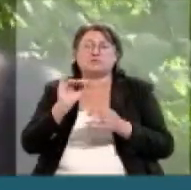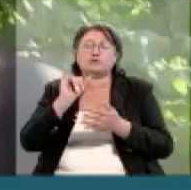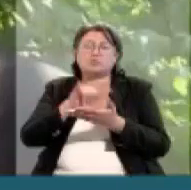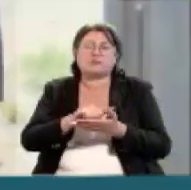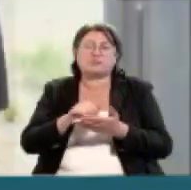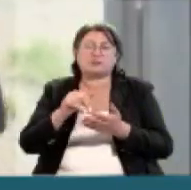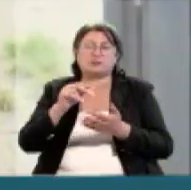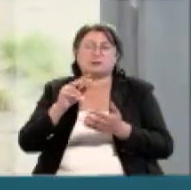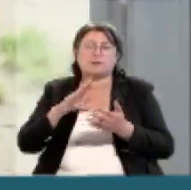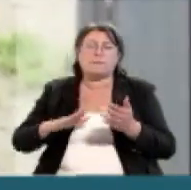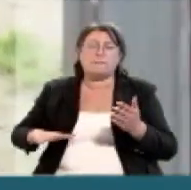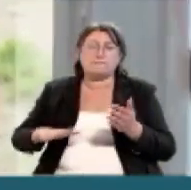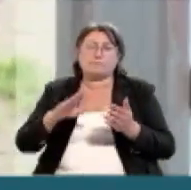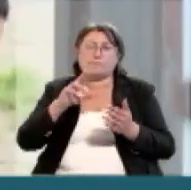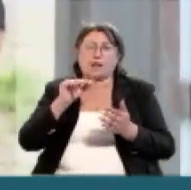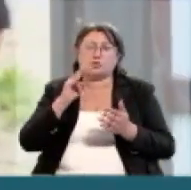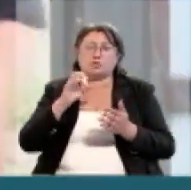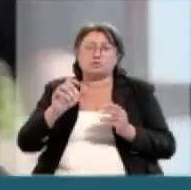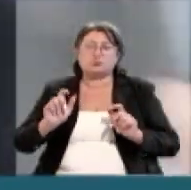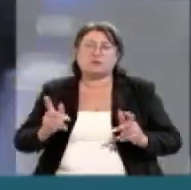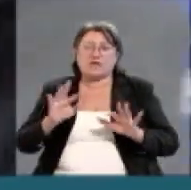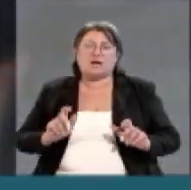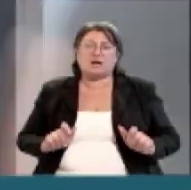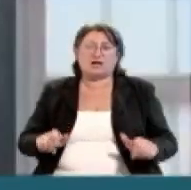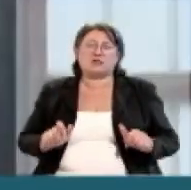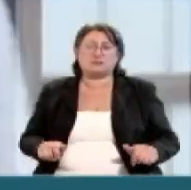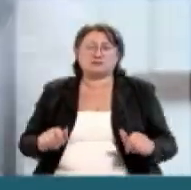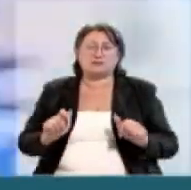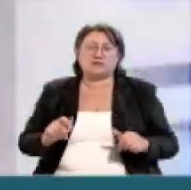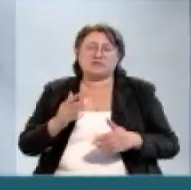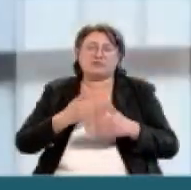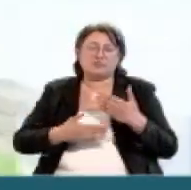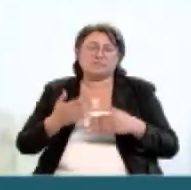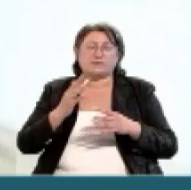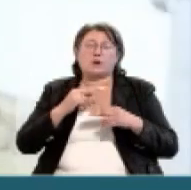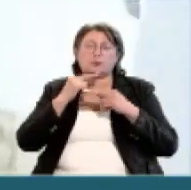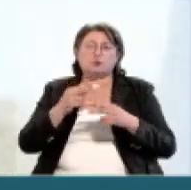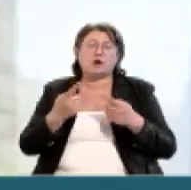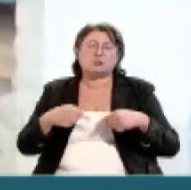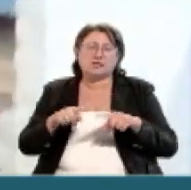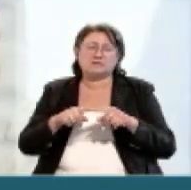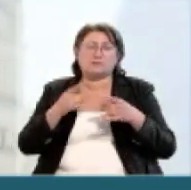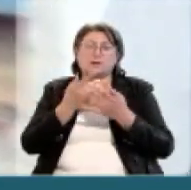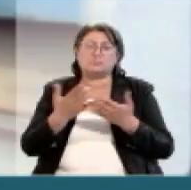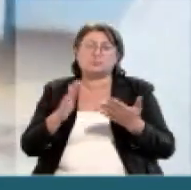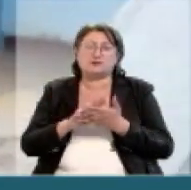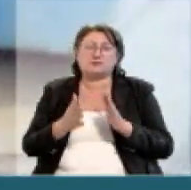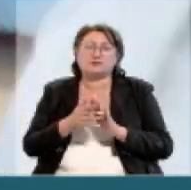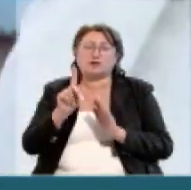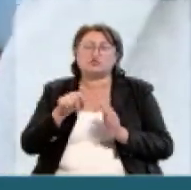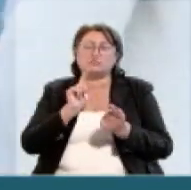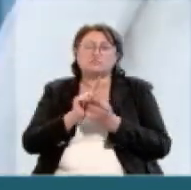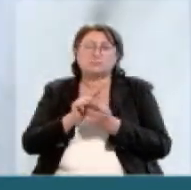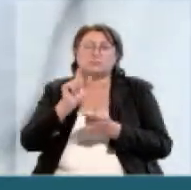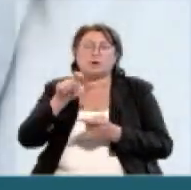көтеруде. Ұйымға әртүрлі жағдайлар бойынша көмекке жүгінеді. Жас үлкен немесе өз құқықтарын білмейтін адамдар да кездеседі. Бұндай